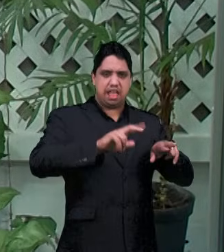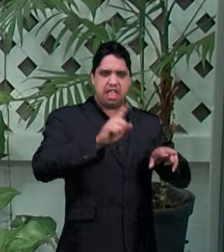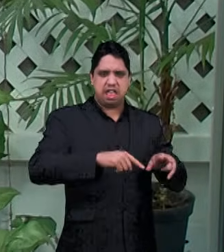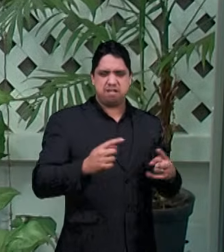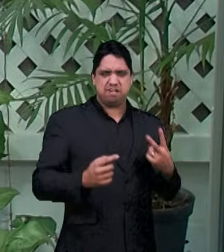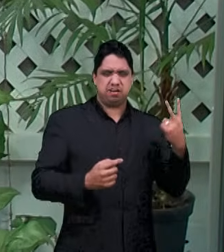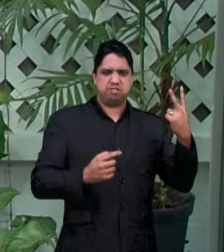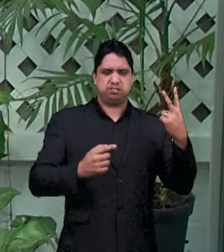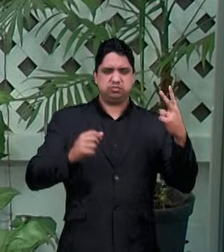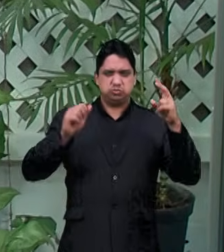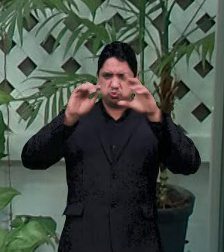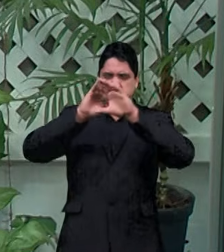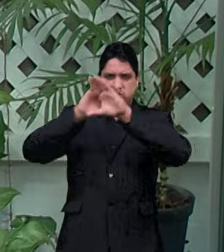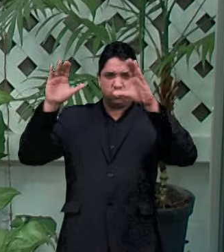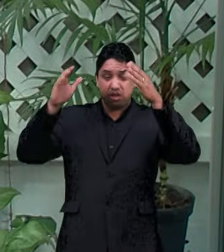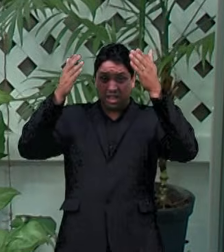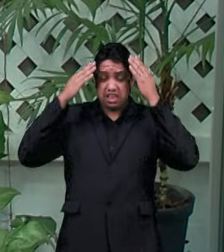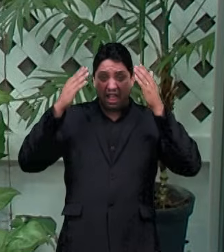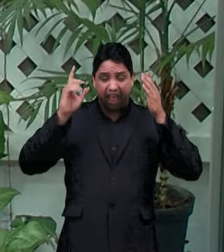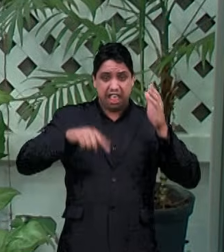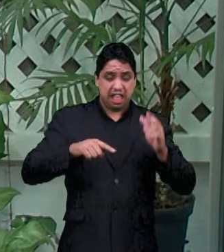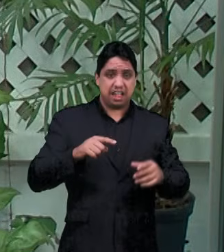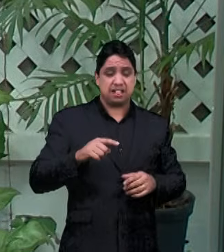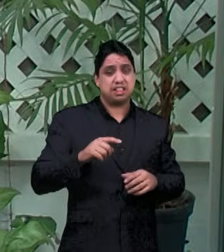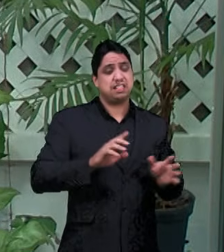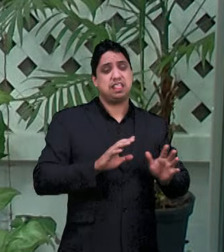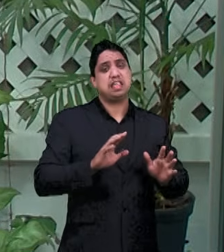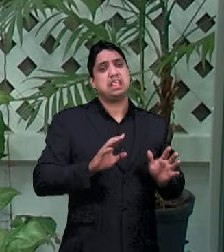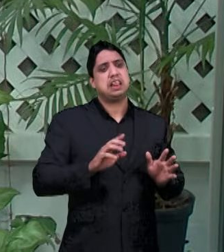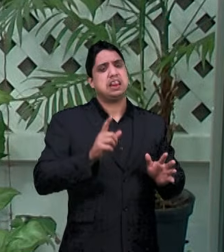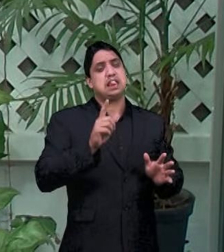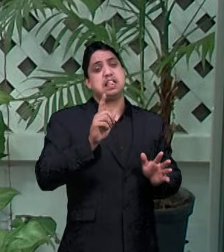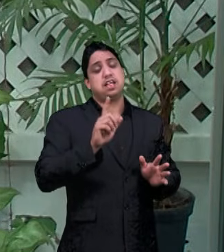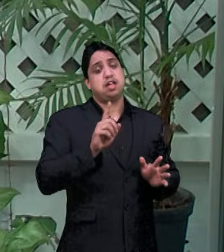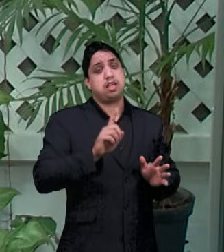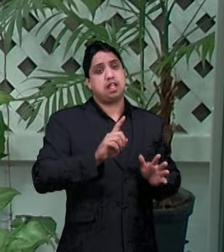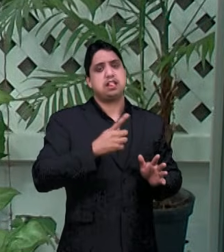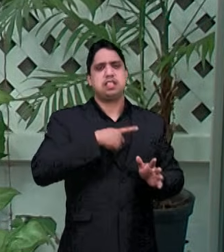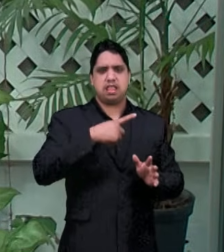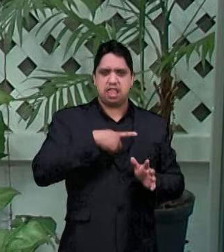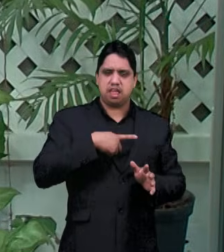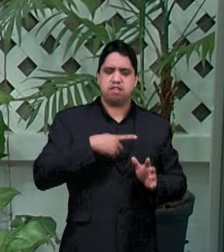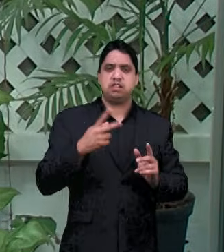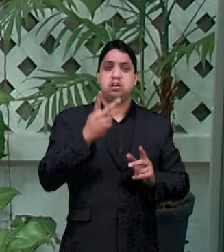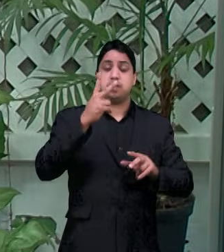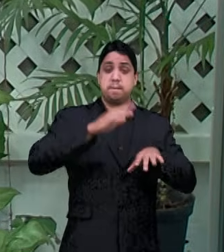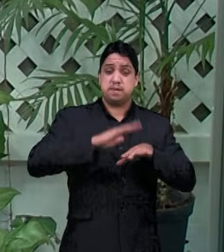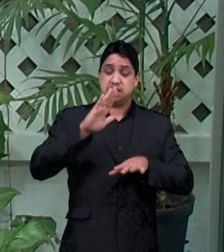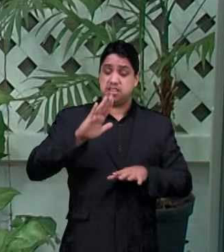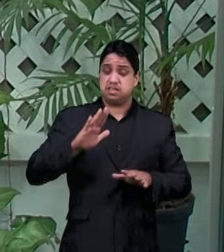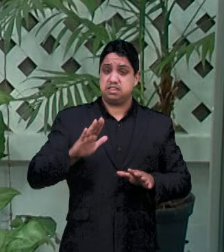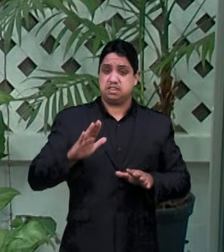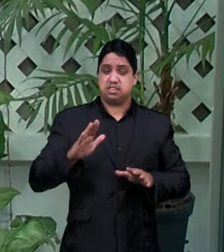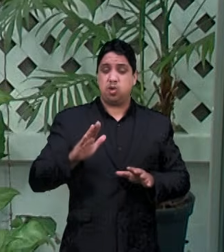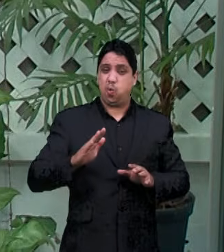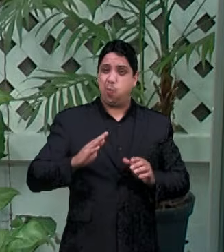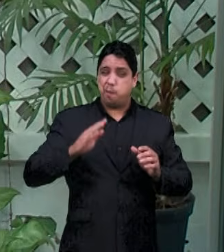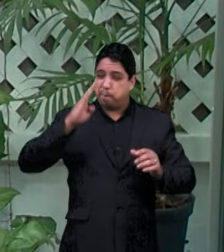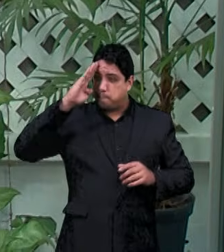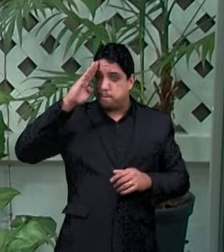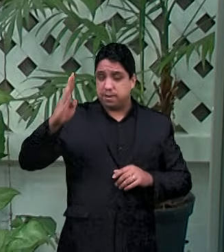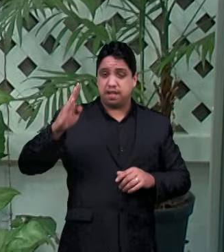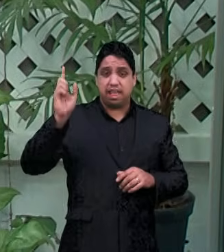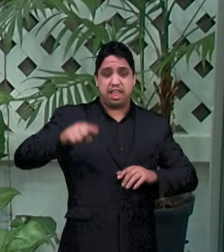plus grande valeur est dans la perle de grand prix, qui est Jésus. Et vous pouvez